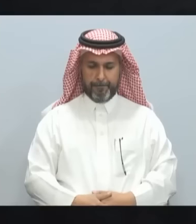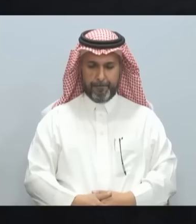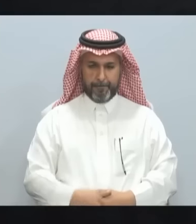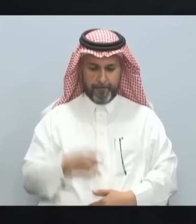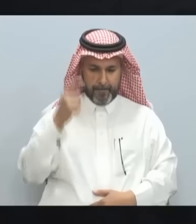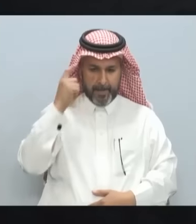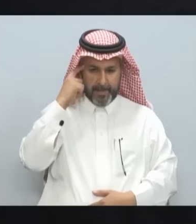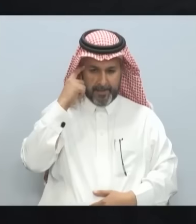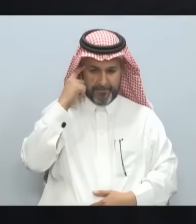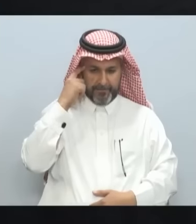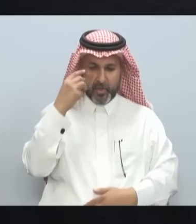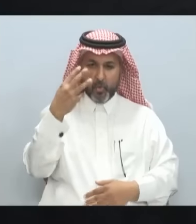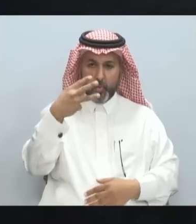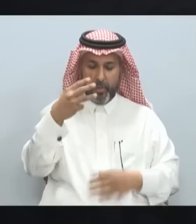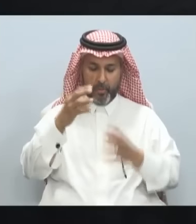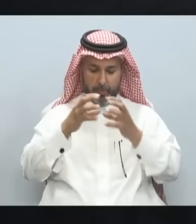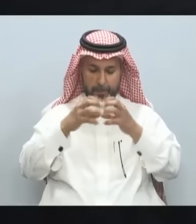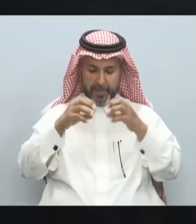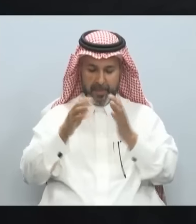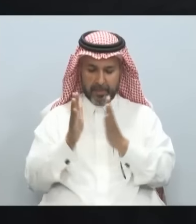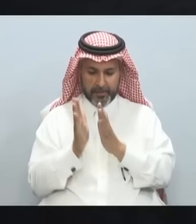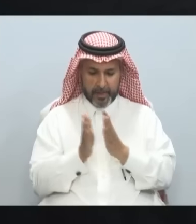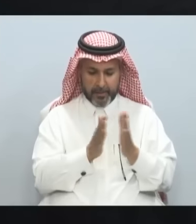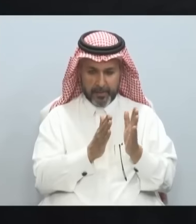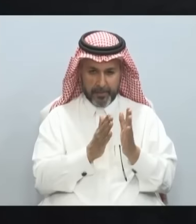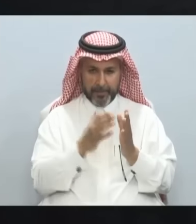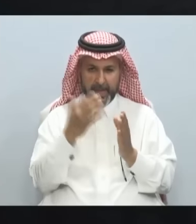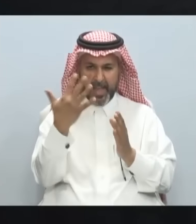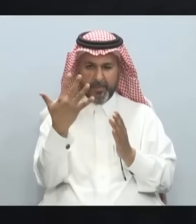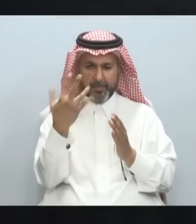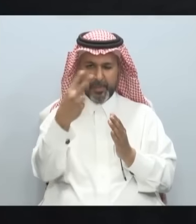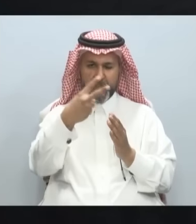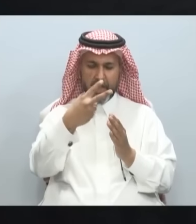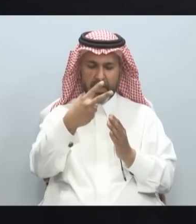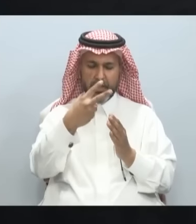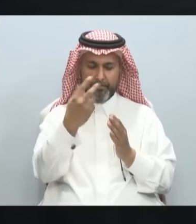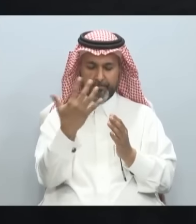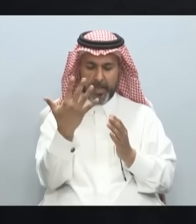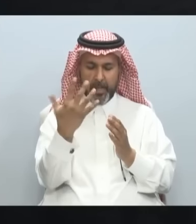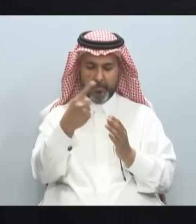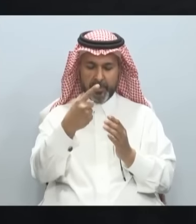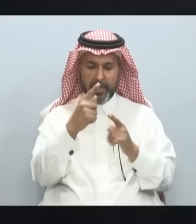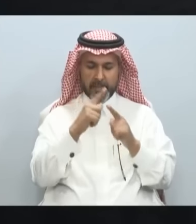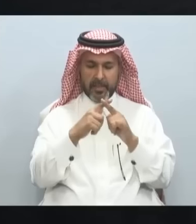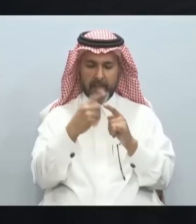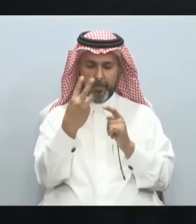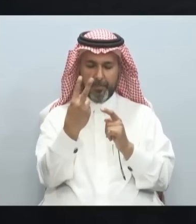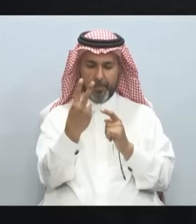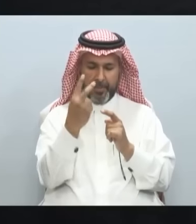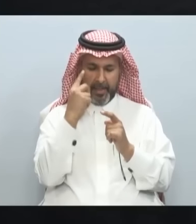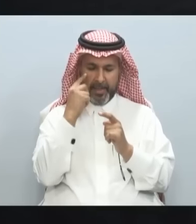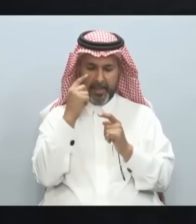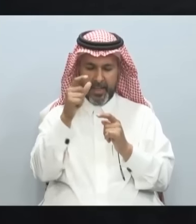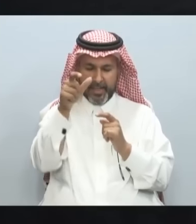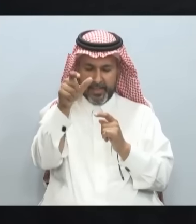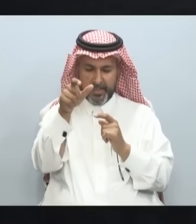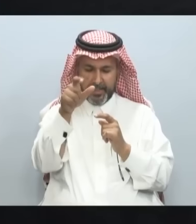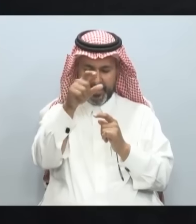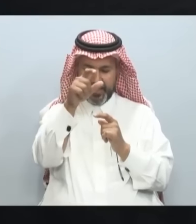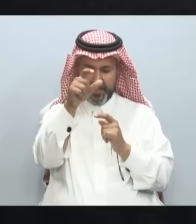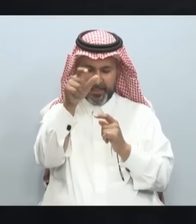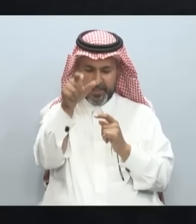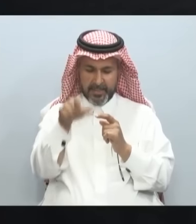هذه مبدعين هنا 30 بيضه تم ترتيبها على شكل خمسه عشر ضرب اثنان اذا صفيين كل صف بها به